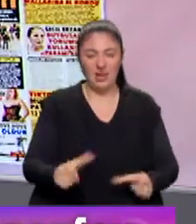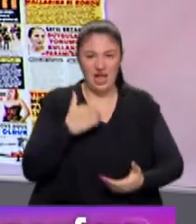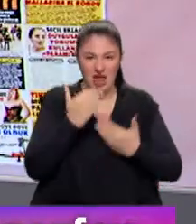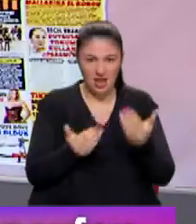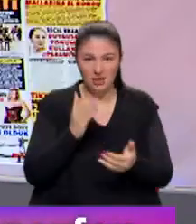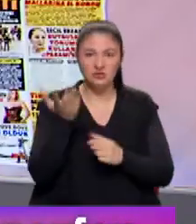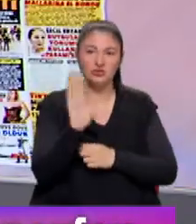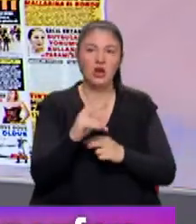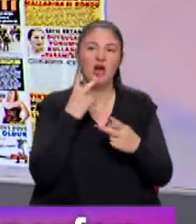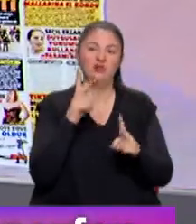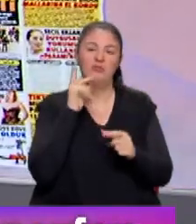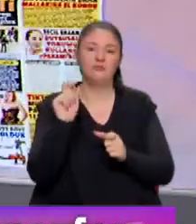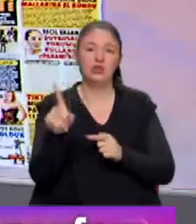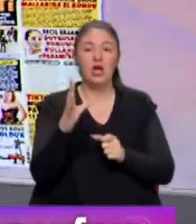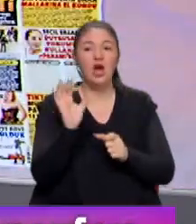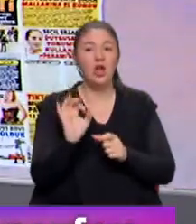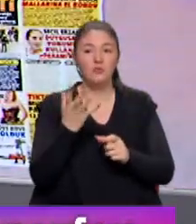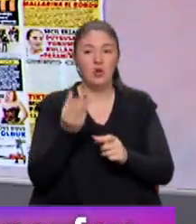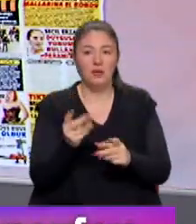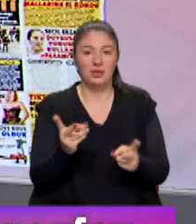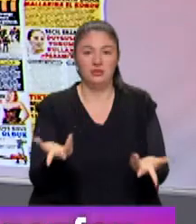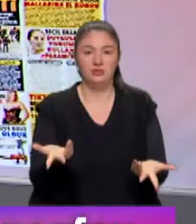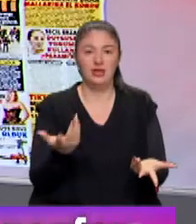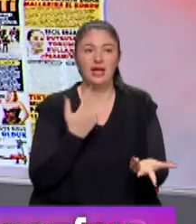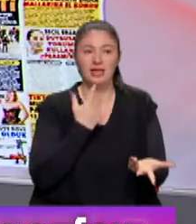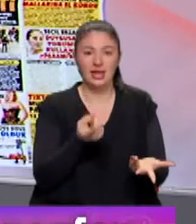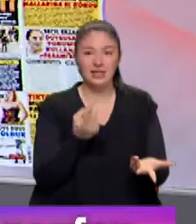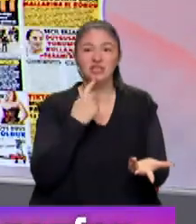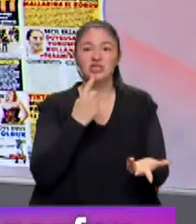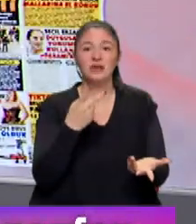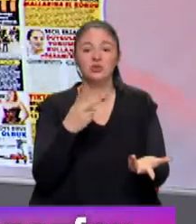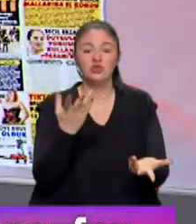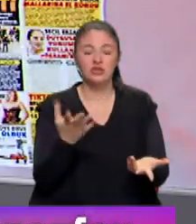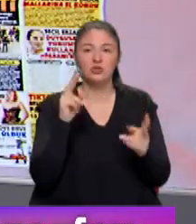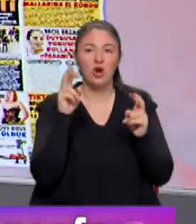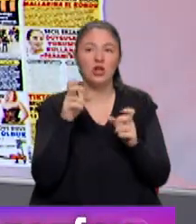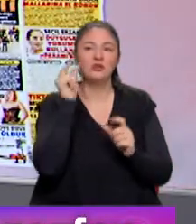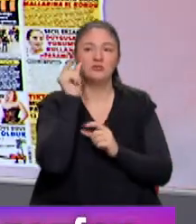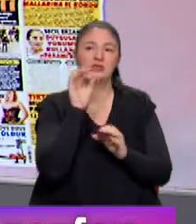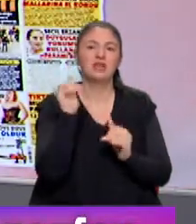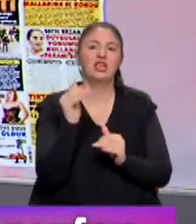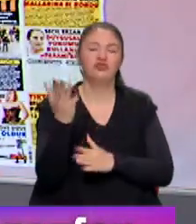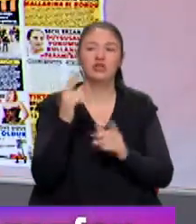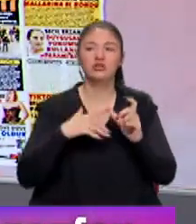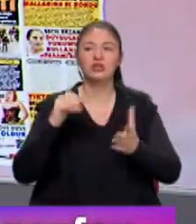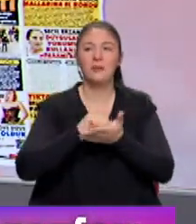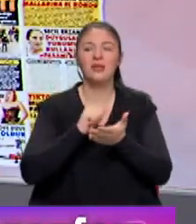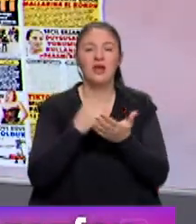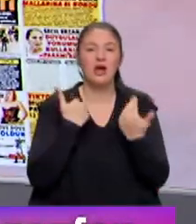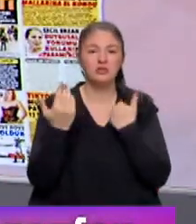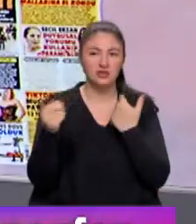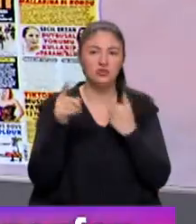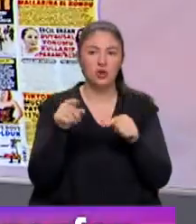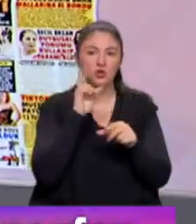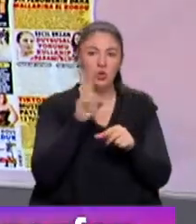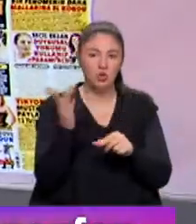anlatayım, sonrasında açacağız. Ve daha önemli ne olabilir dediğiniz, diyeceğiniz konularda kuşkusuz gelecektir. Sosyal medya adreslerimiz de